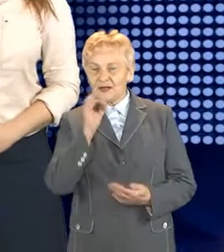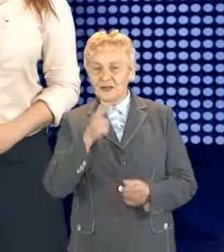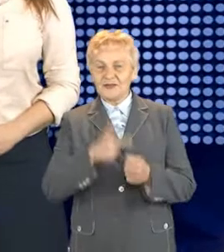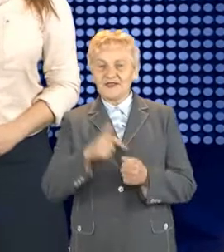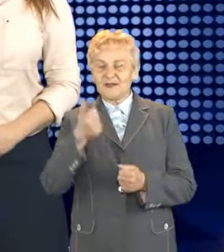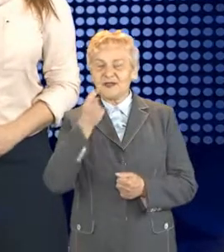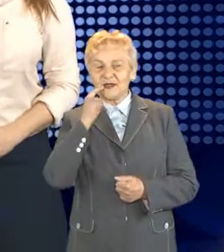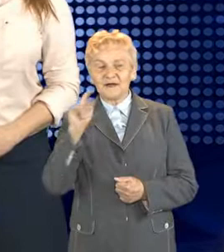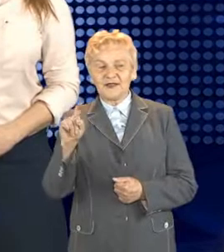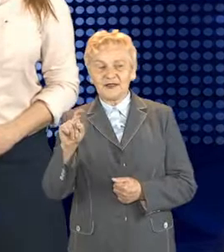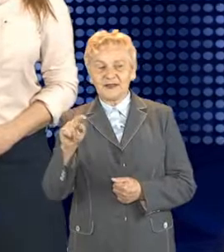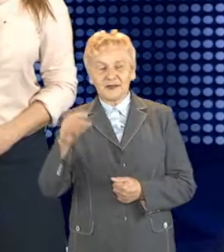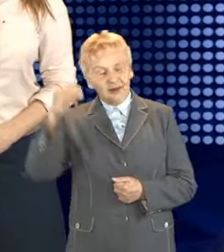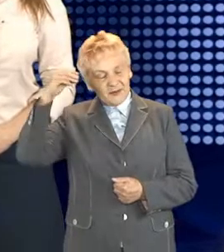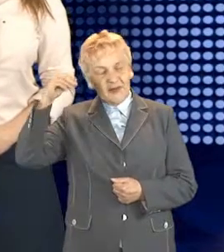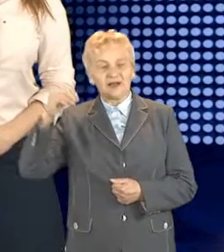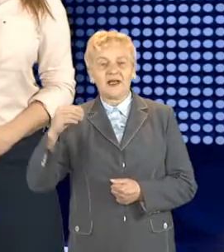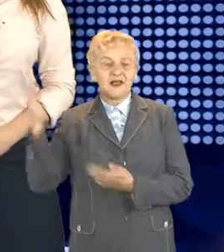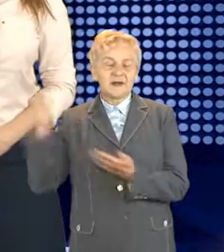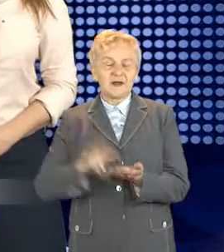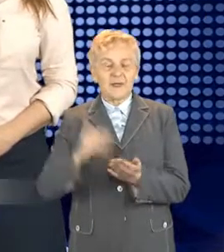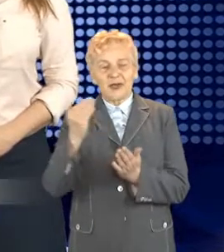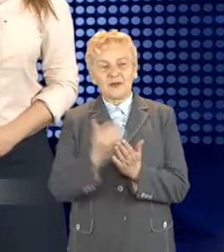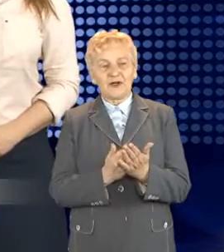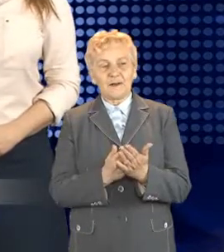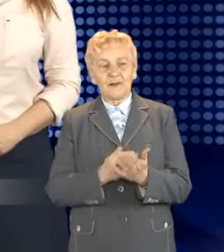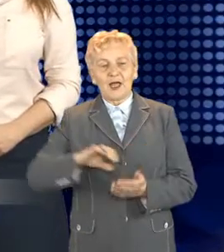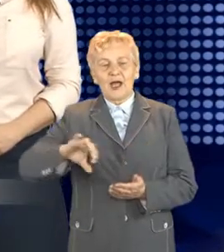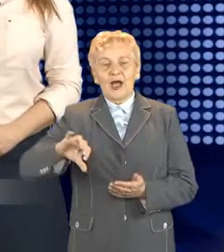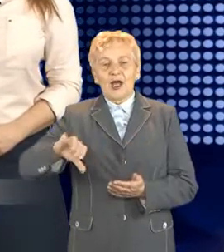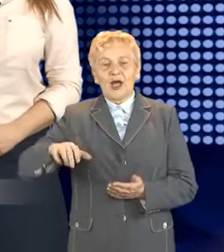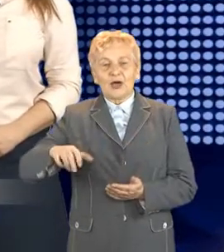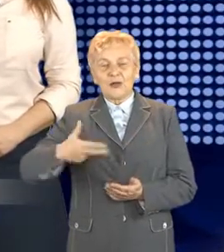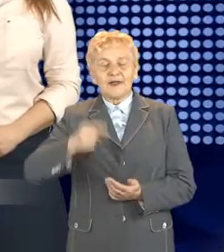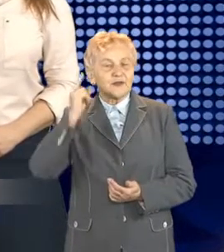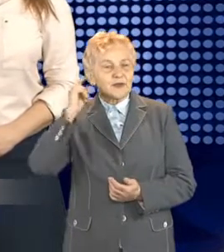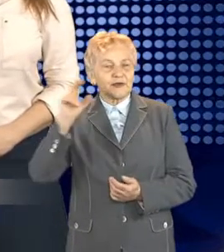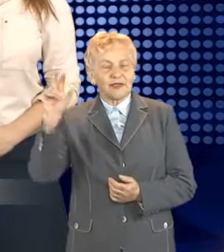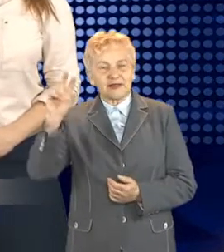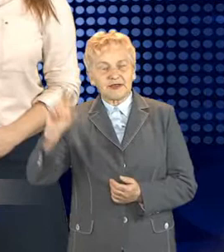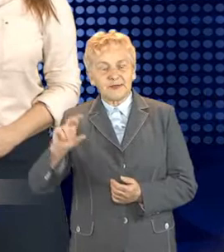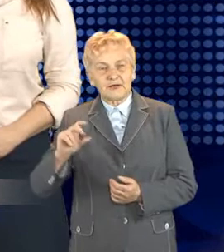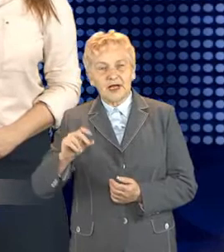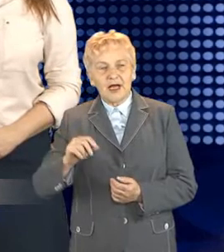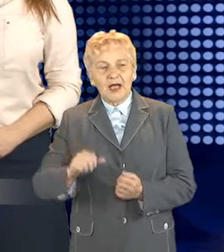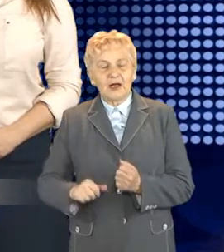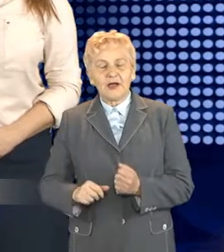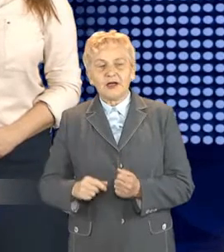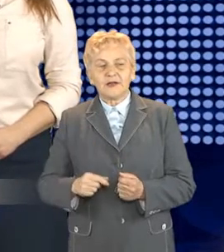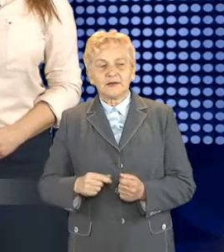Dzień dobry, 21 kwietnia, Kamila Besz, zapraszam na program. Grupa z Raciborza przyczynia się do rozwoju kinematografii. Pasja